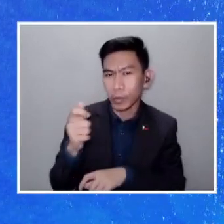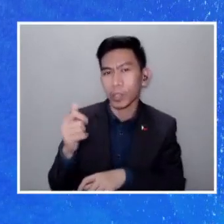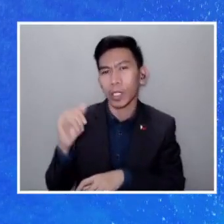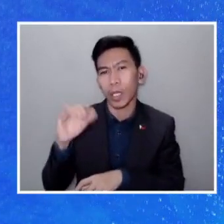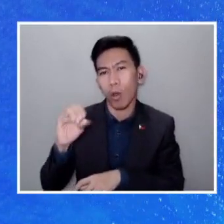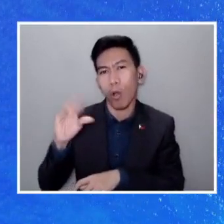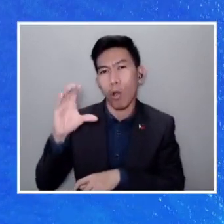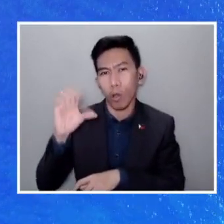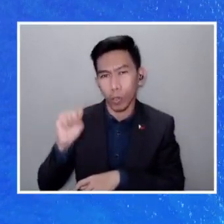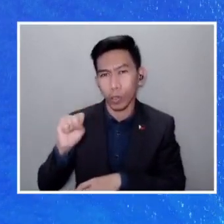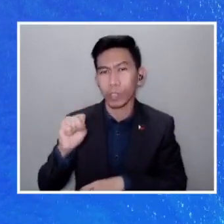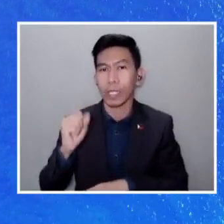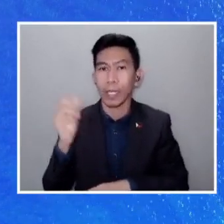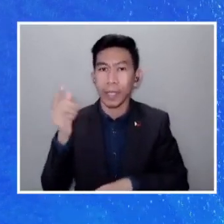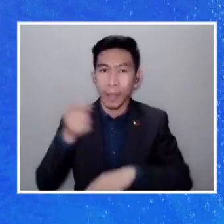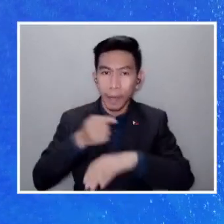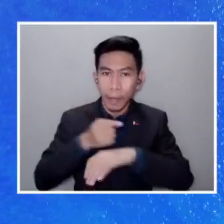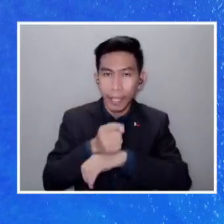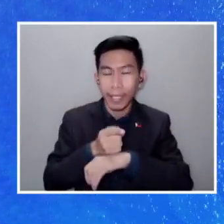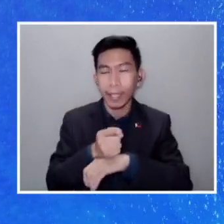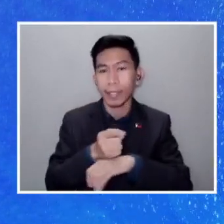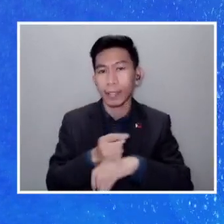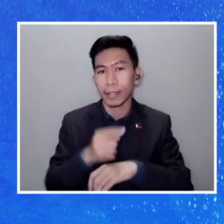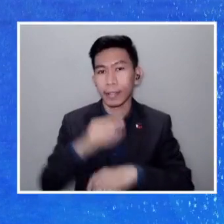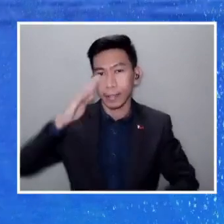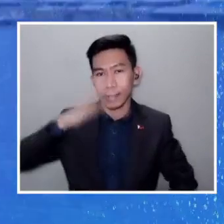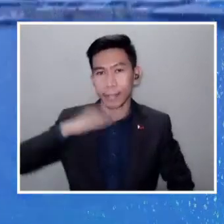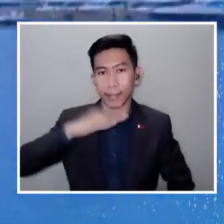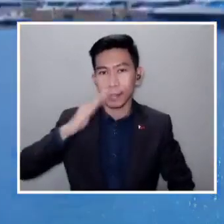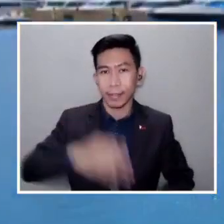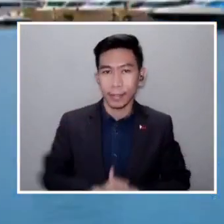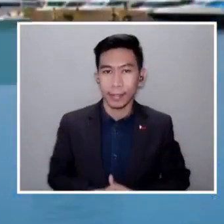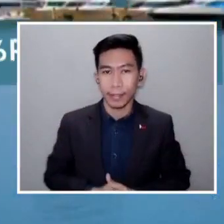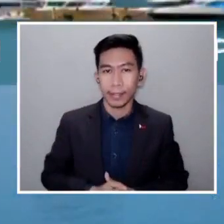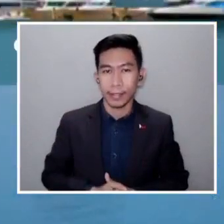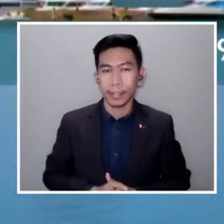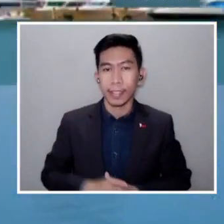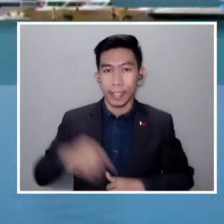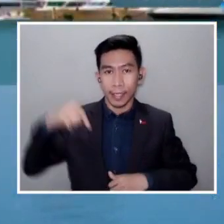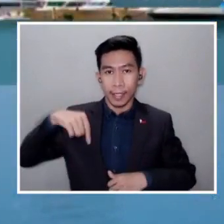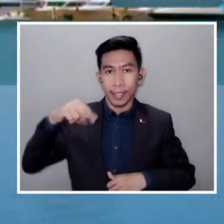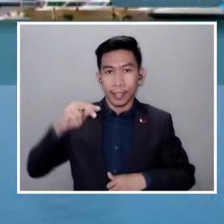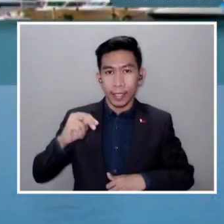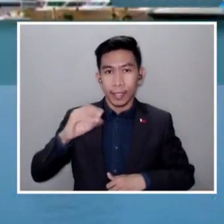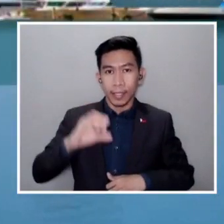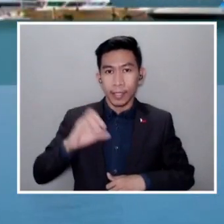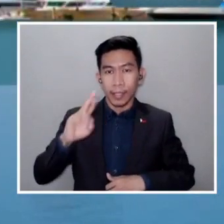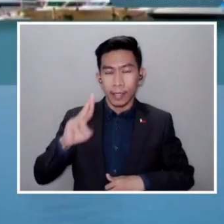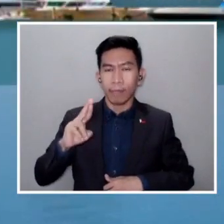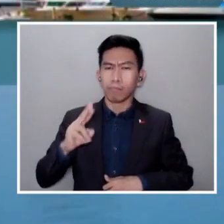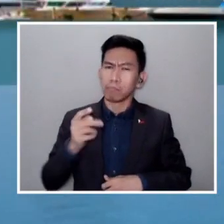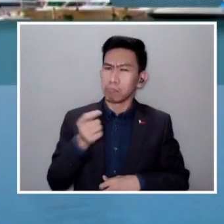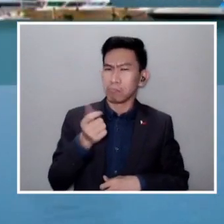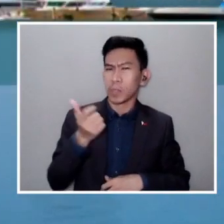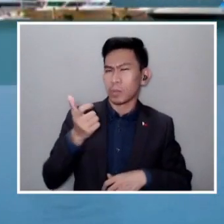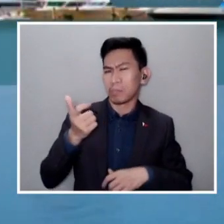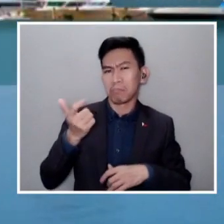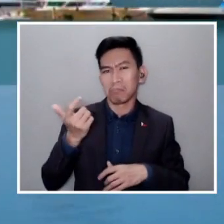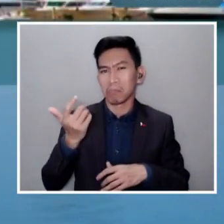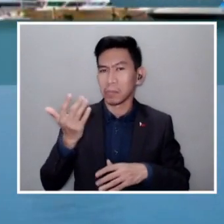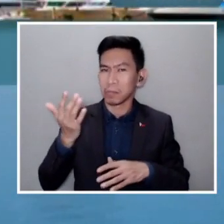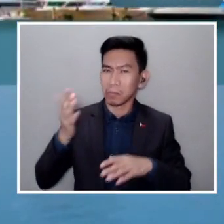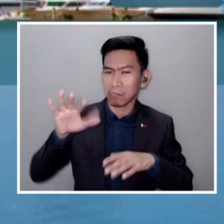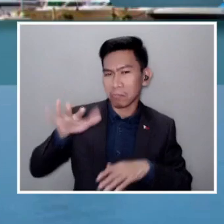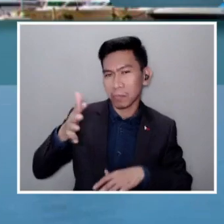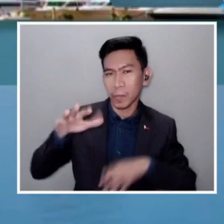sa may Bataan at maging sa may Bicol Region. Dito naman po sa Metro Manila, mababa pa rin ang tsansa ng pag-ulan bukas